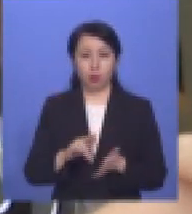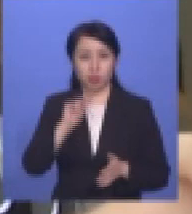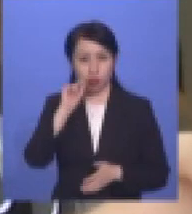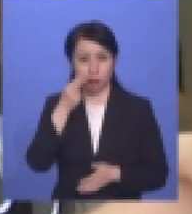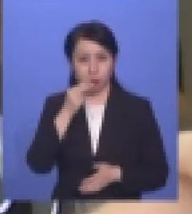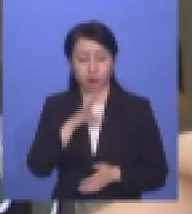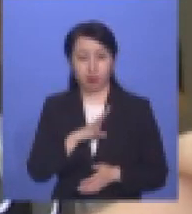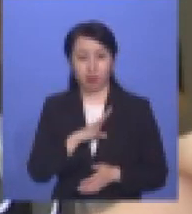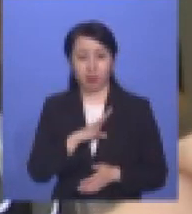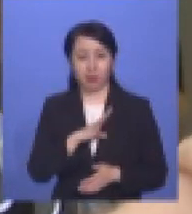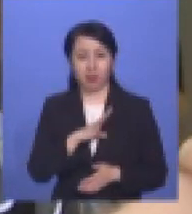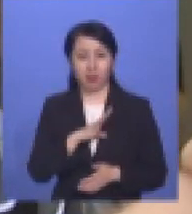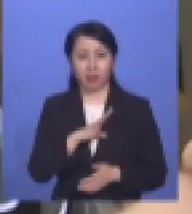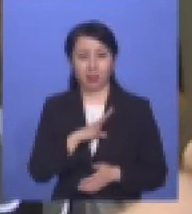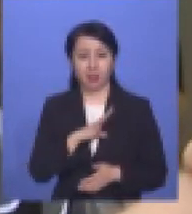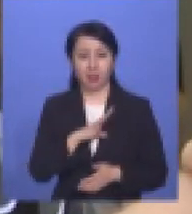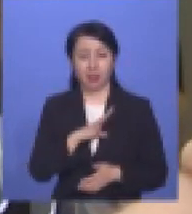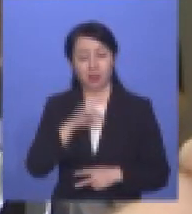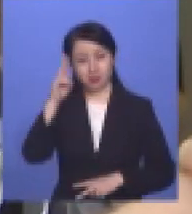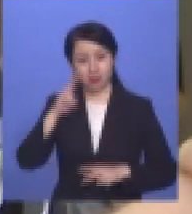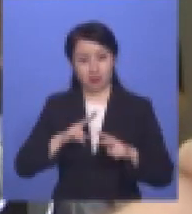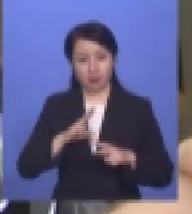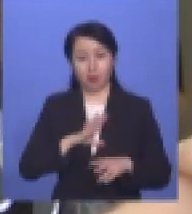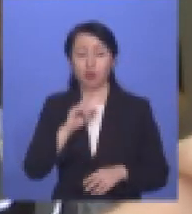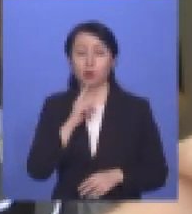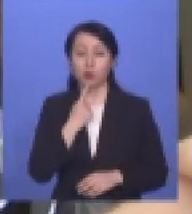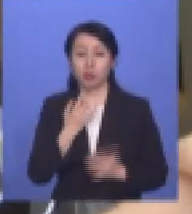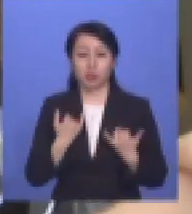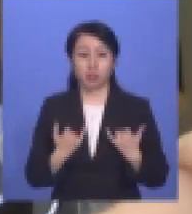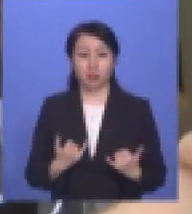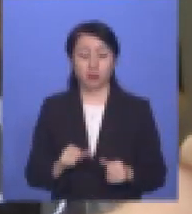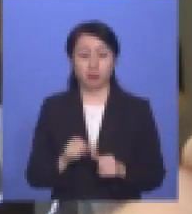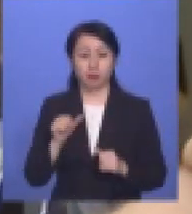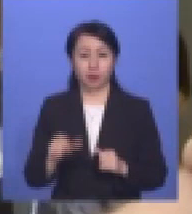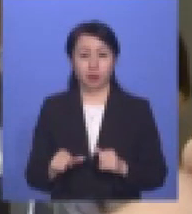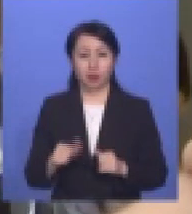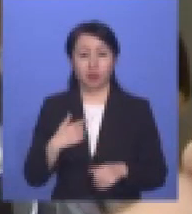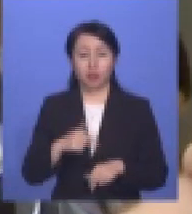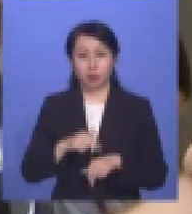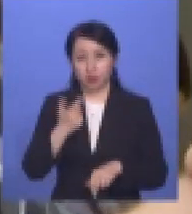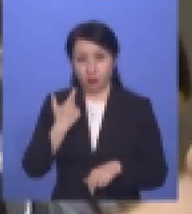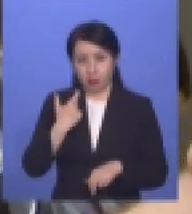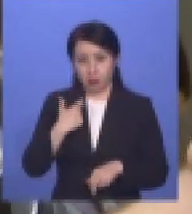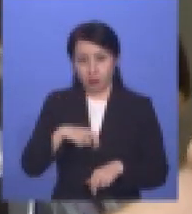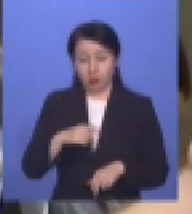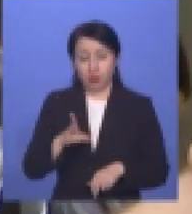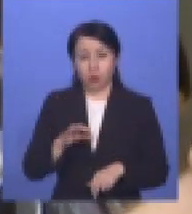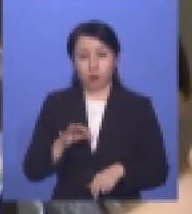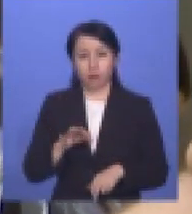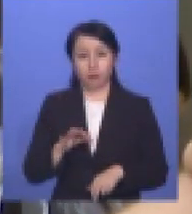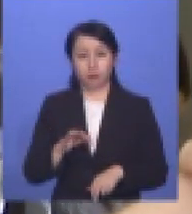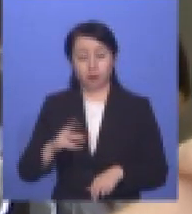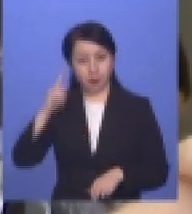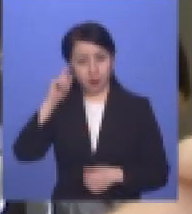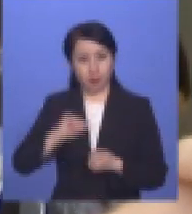и на фоне эмоционального стресса было гораздо сложнее, именно вот как я ощущала себя. Но это безумно